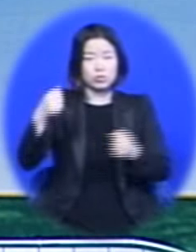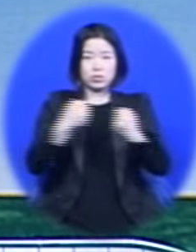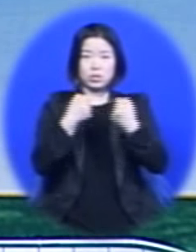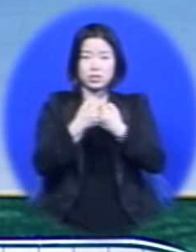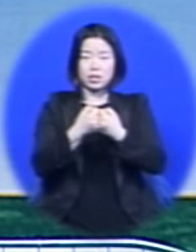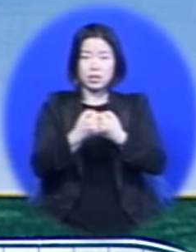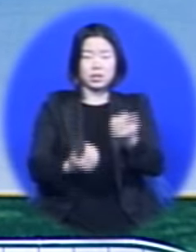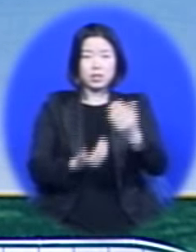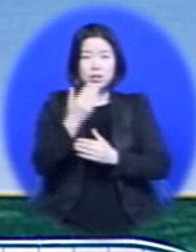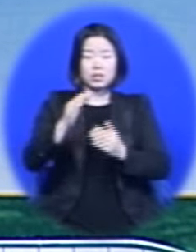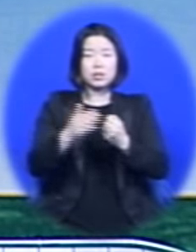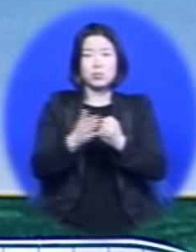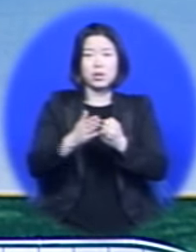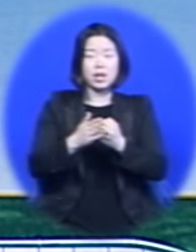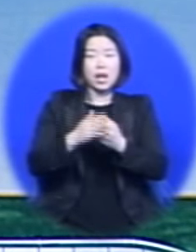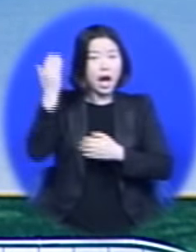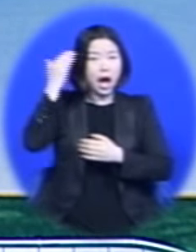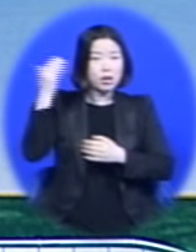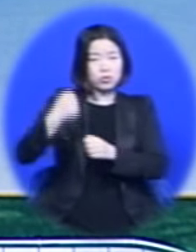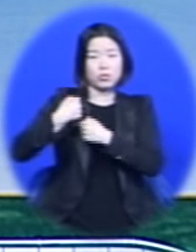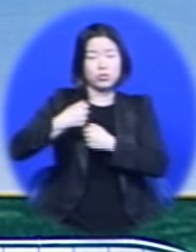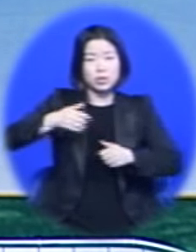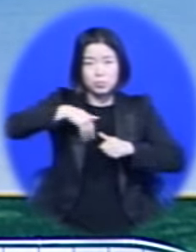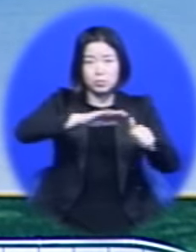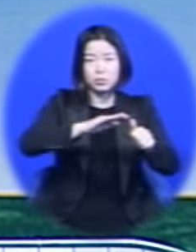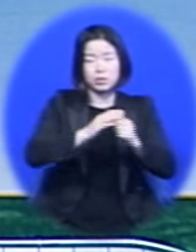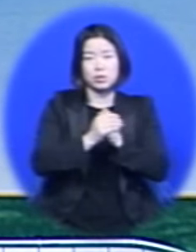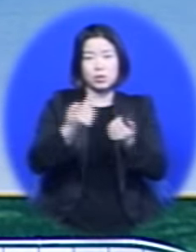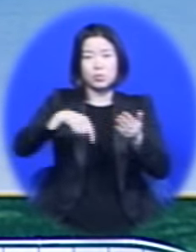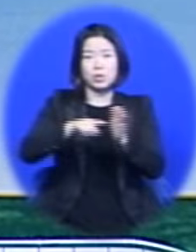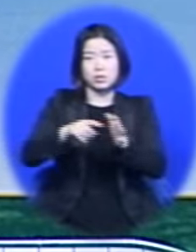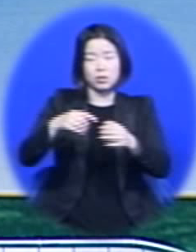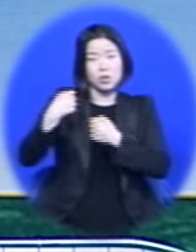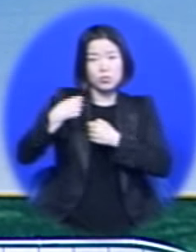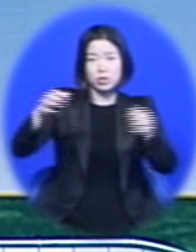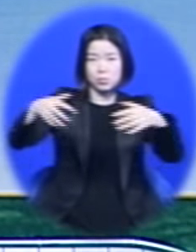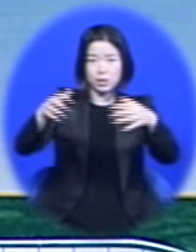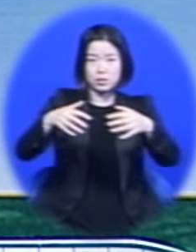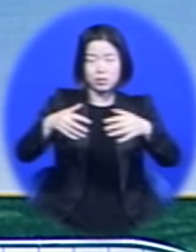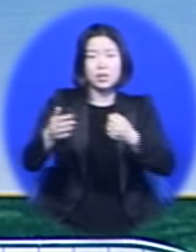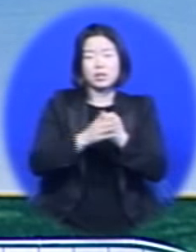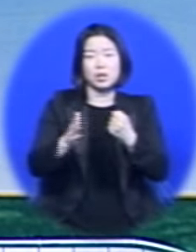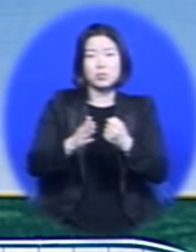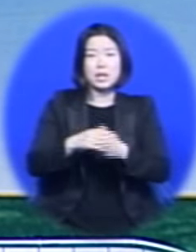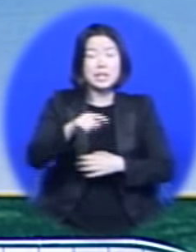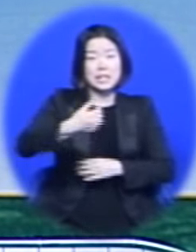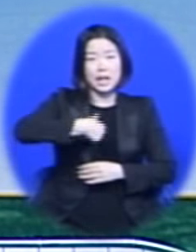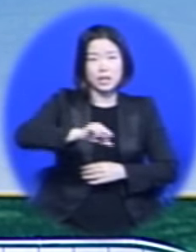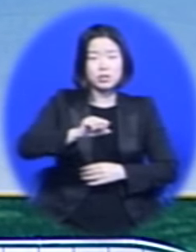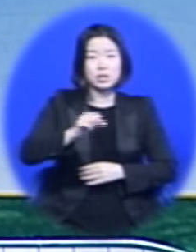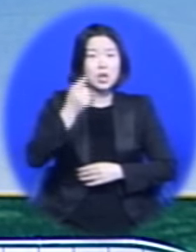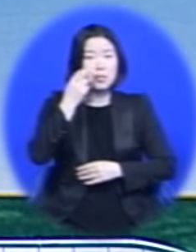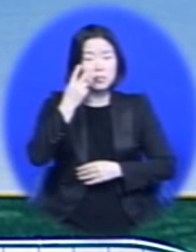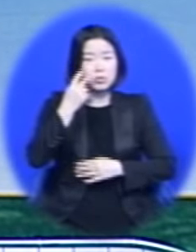미국에서 한국에 파병하기 위하여 짐집을 했습니다. 그래서 이 아들이 미국 군에 입대를 하여